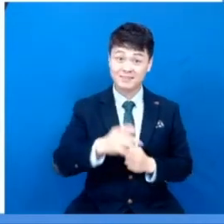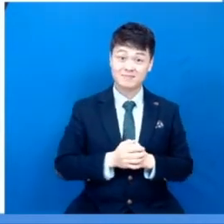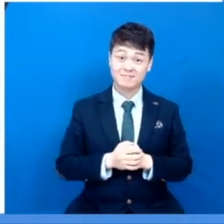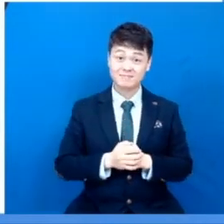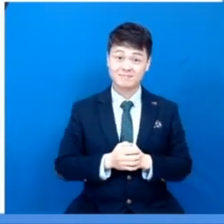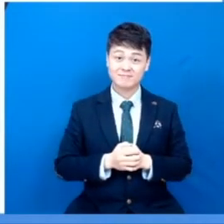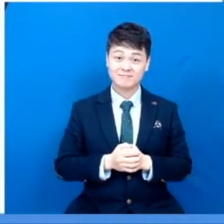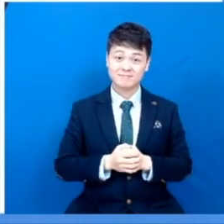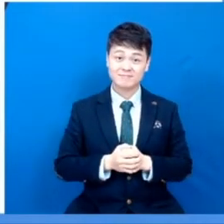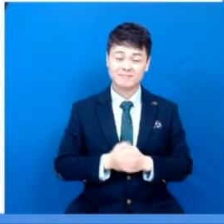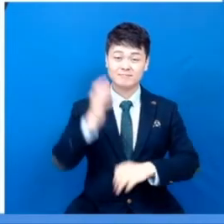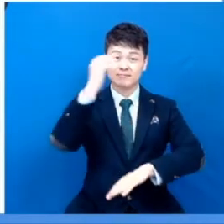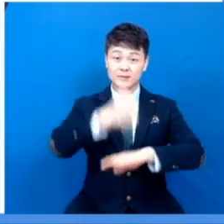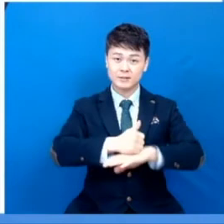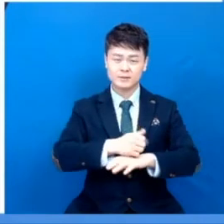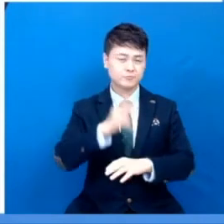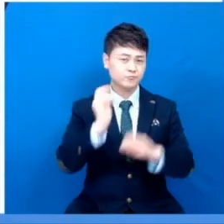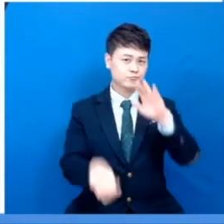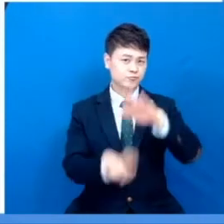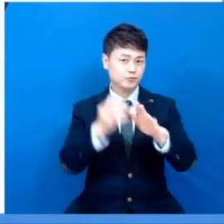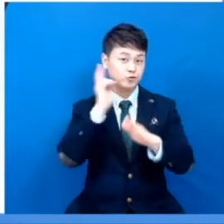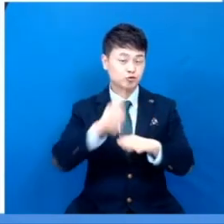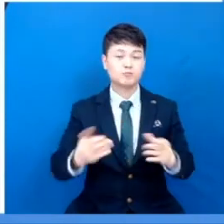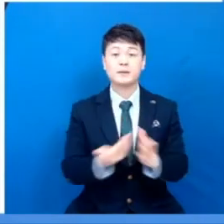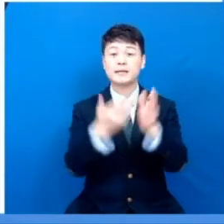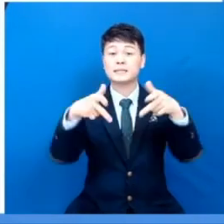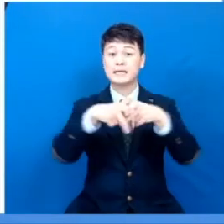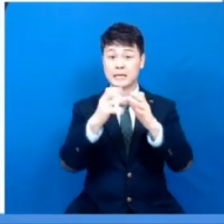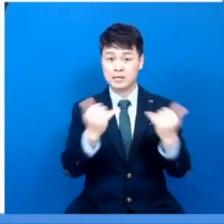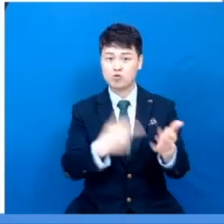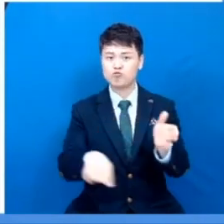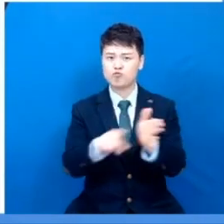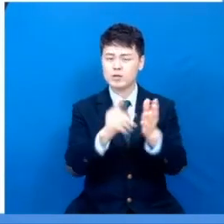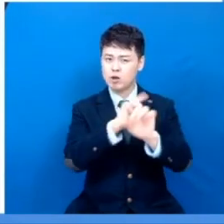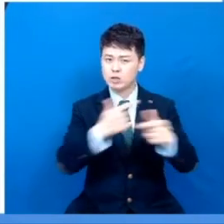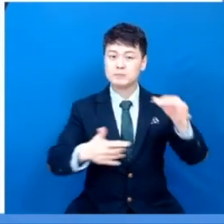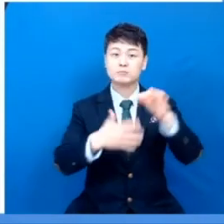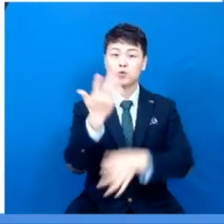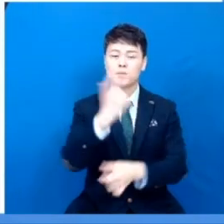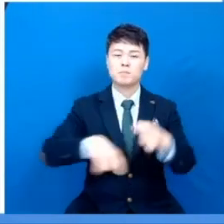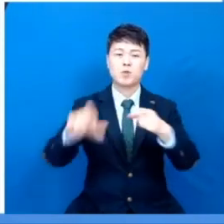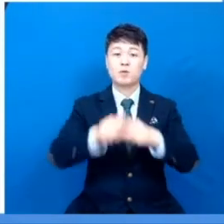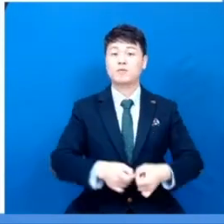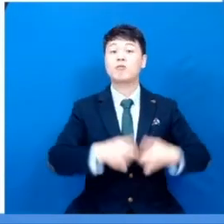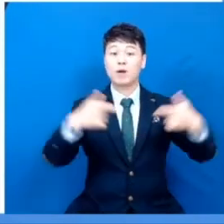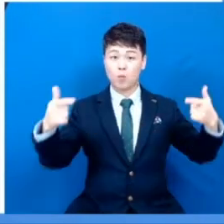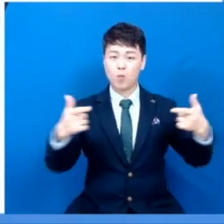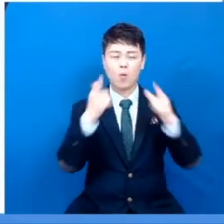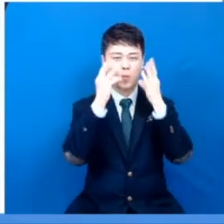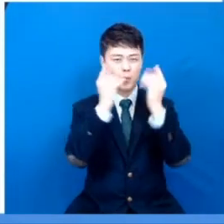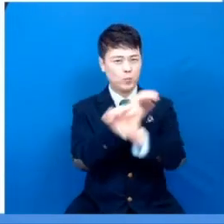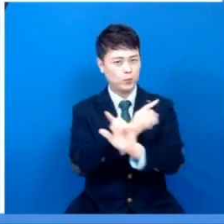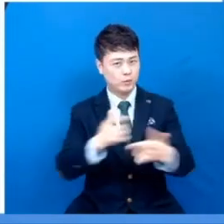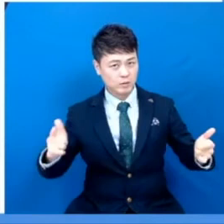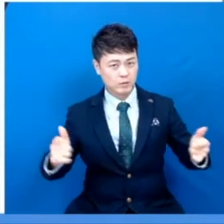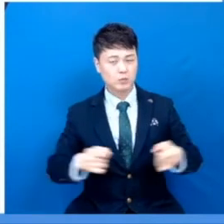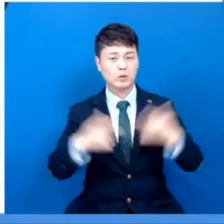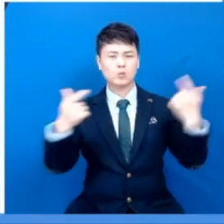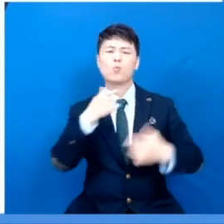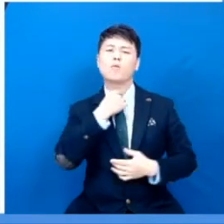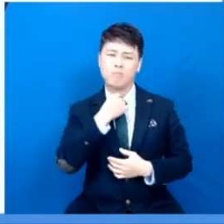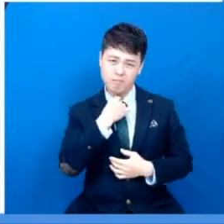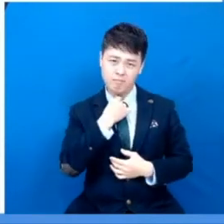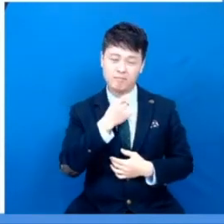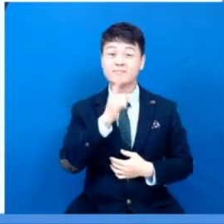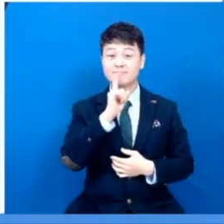이러한 최 중증 발달 장애인을 위한 프로그램이 더 강화되고 다양하 되었으면 좋겠어요